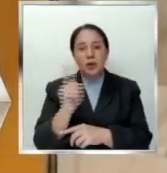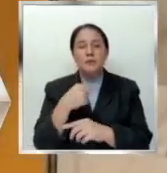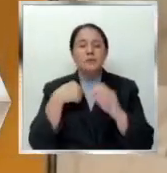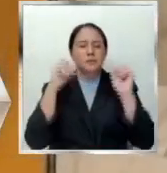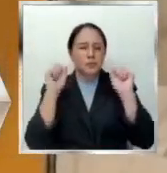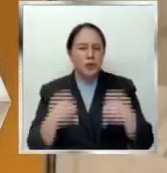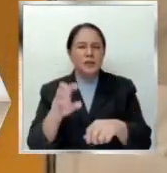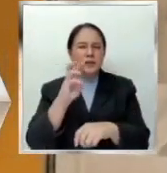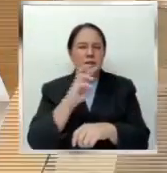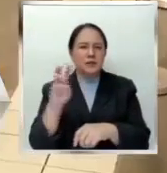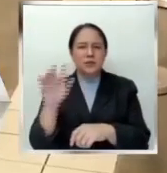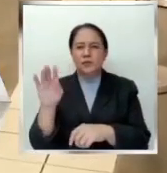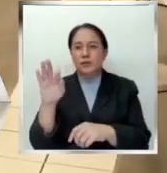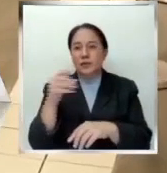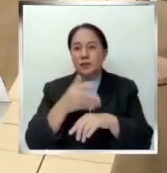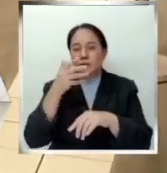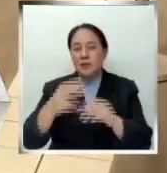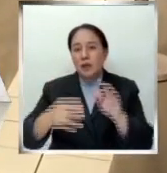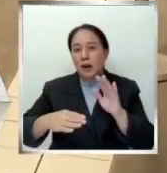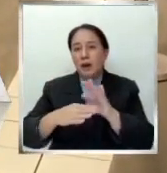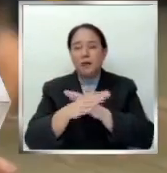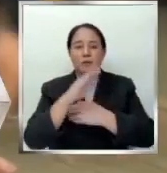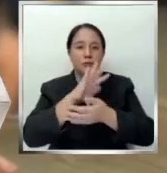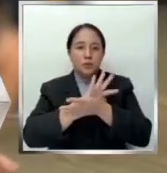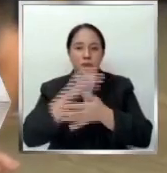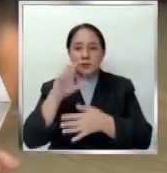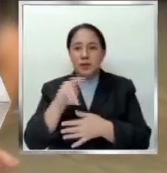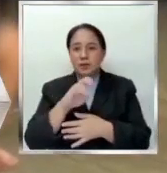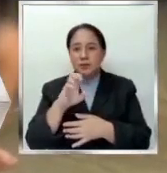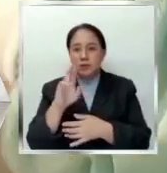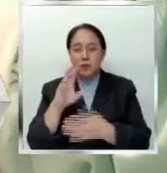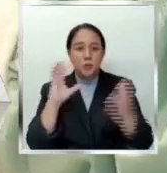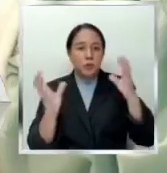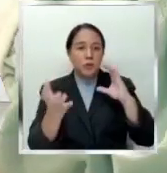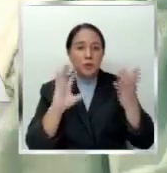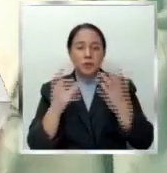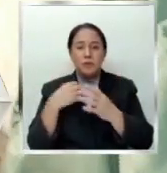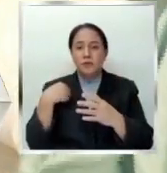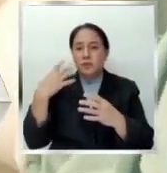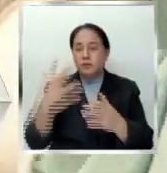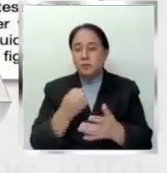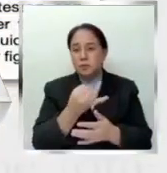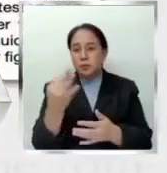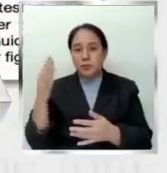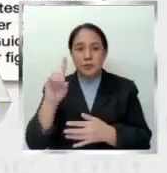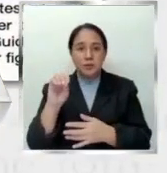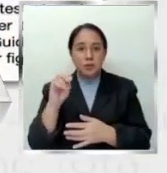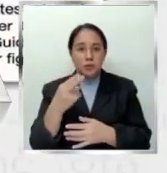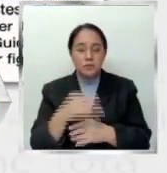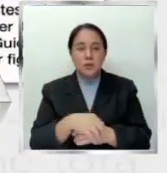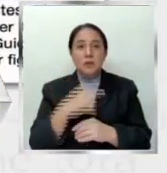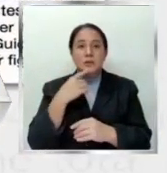to 15 times na mas mataas ang COVID cases sa NCR kumpara sa official numbers na inilabas ng DOH. Ayon sa